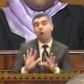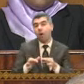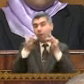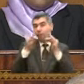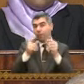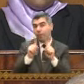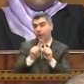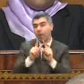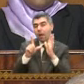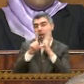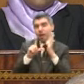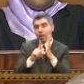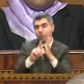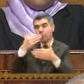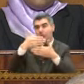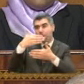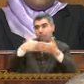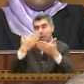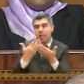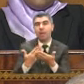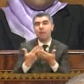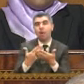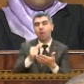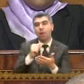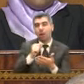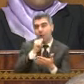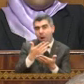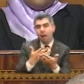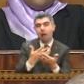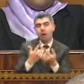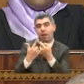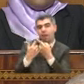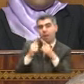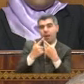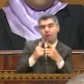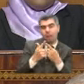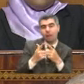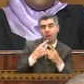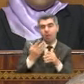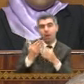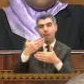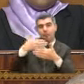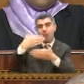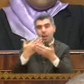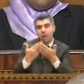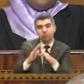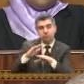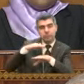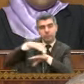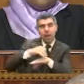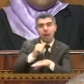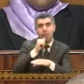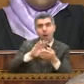قانون التعمير وقانون الماء وبناء مجموعة من السدود التلية والكبرى